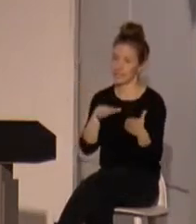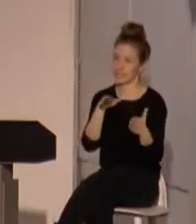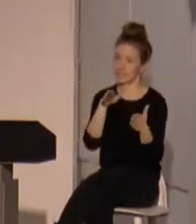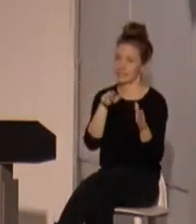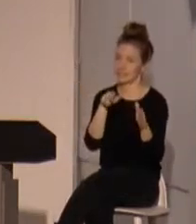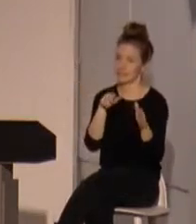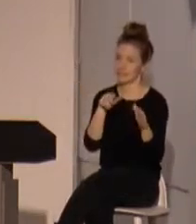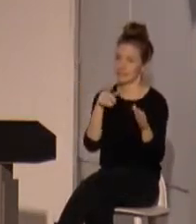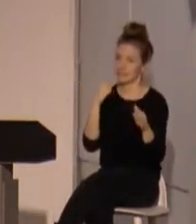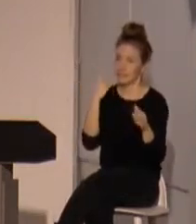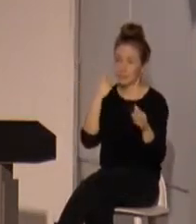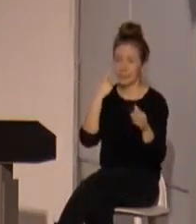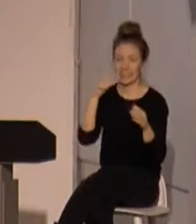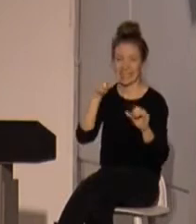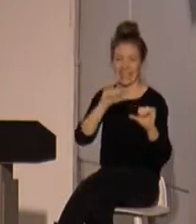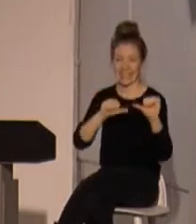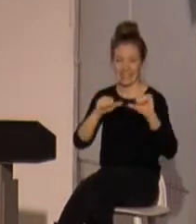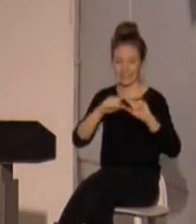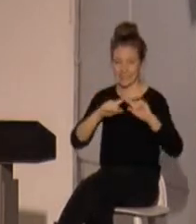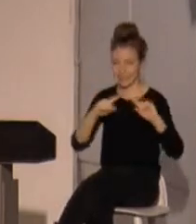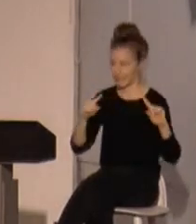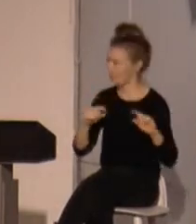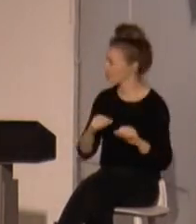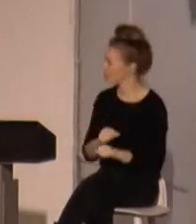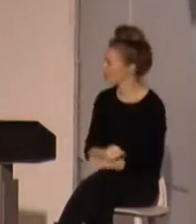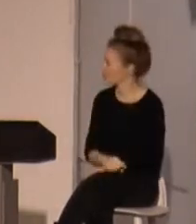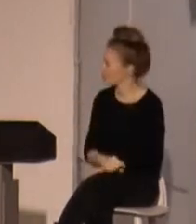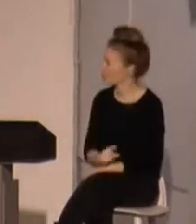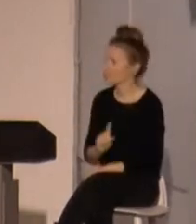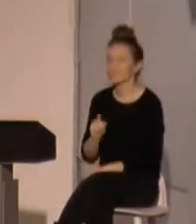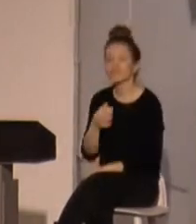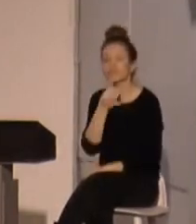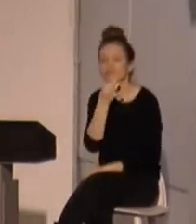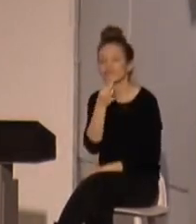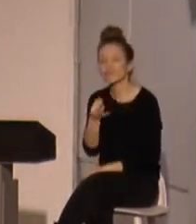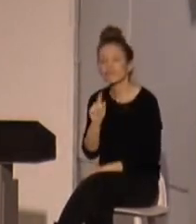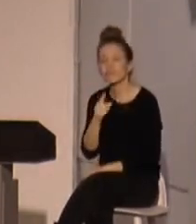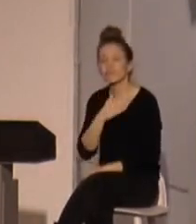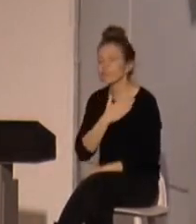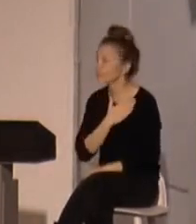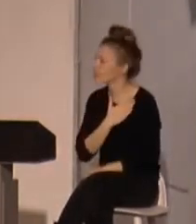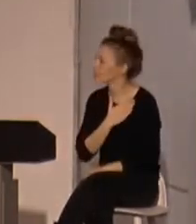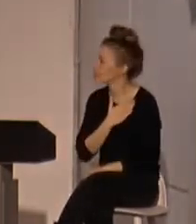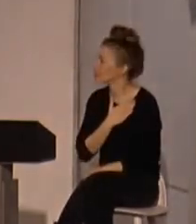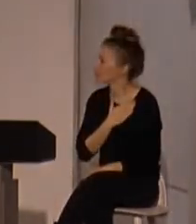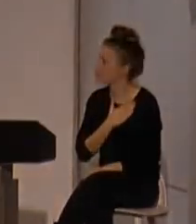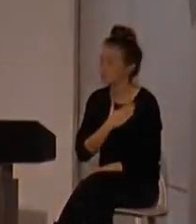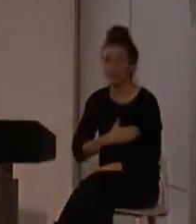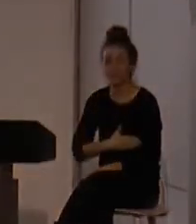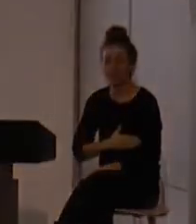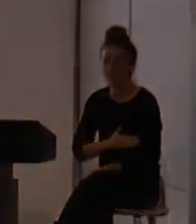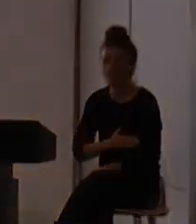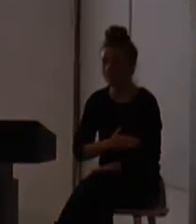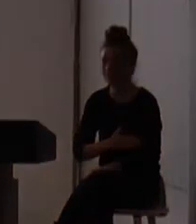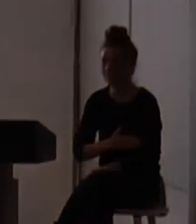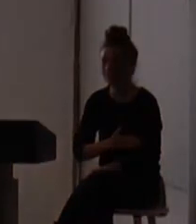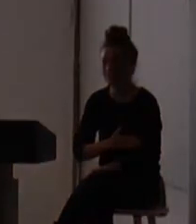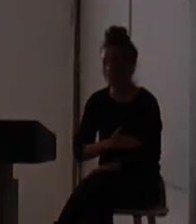מדענים ואחרים. Who wants to have a jetpack to fly around? No.